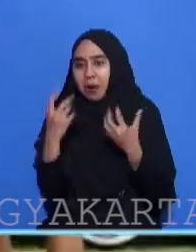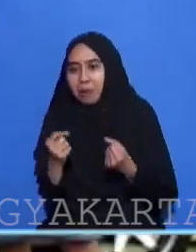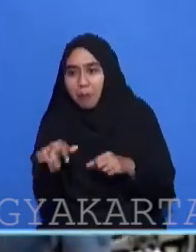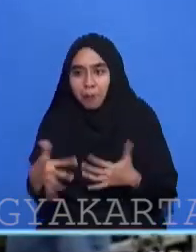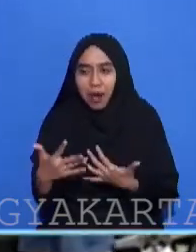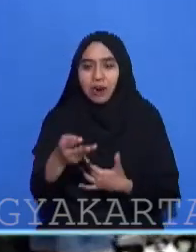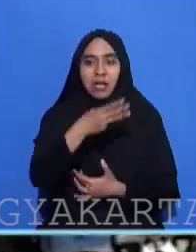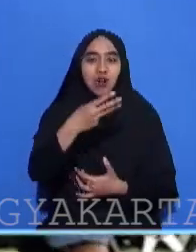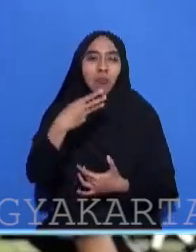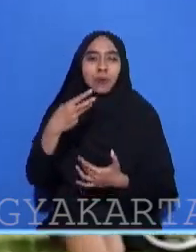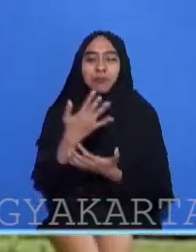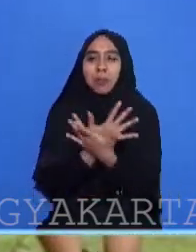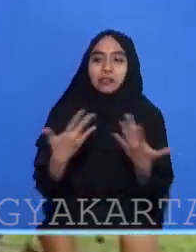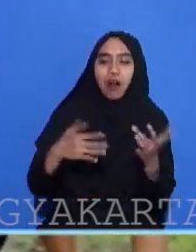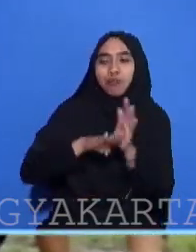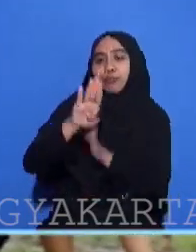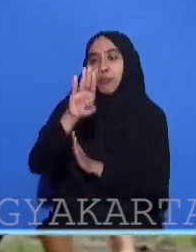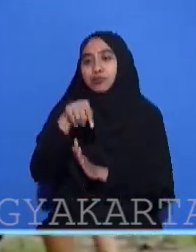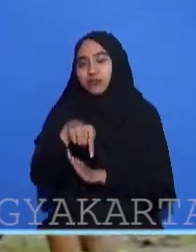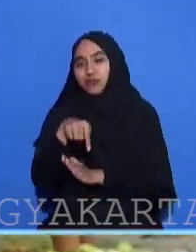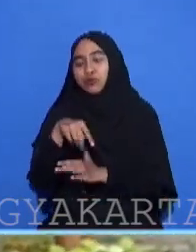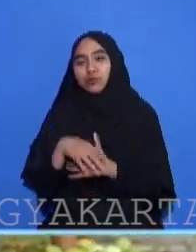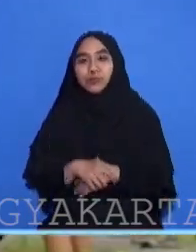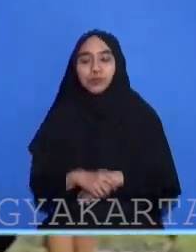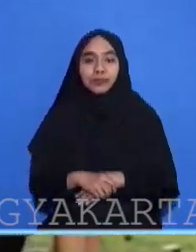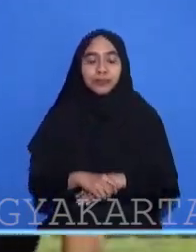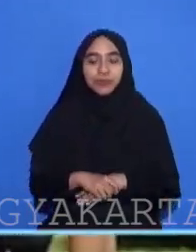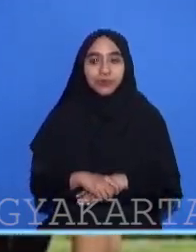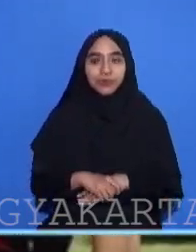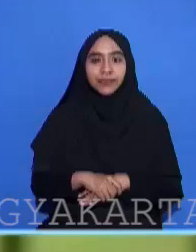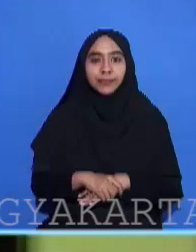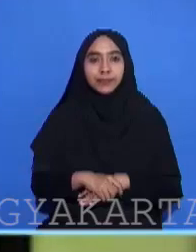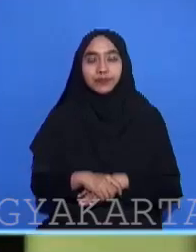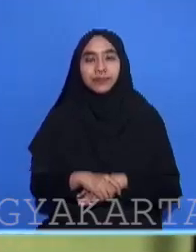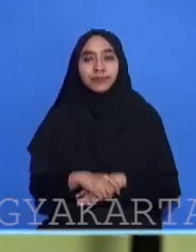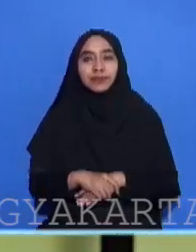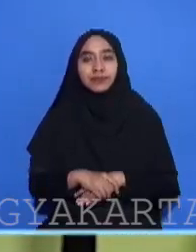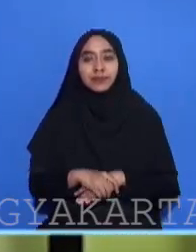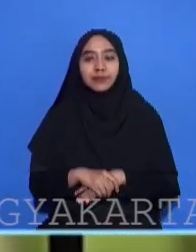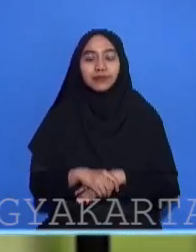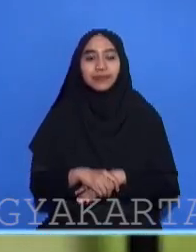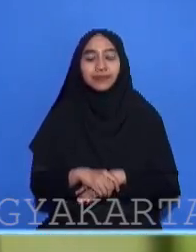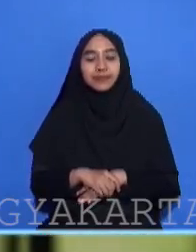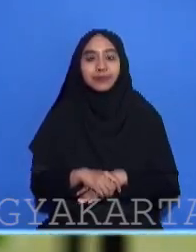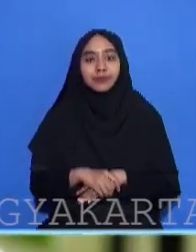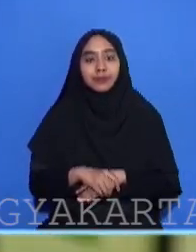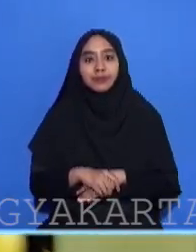perekonomian masyarakat Maguwoharjo demikian Norman Novika dan Doni Rahmat TVRI Jogja melaporkan